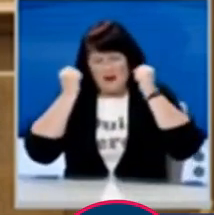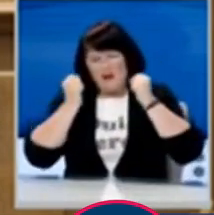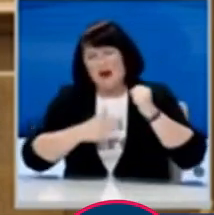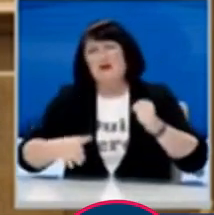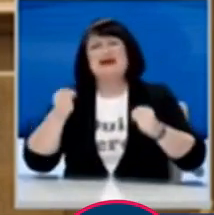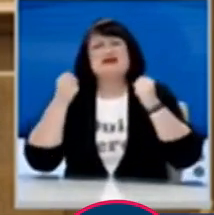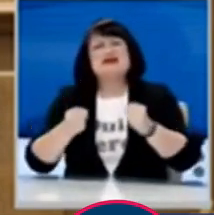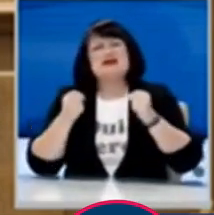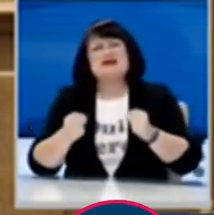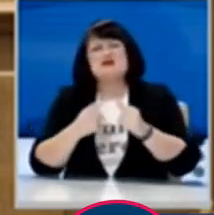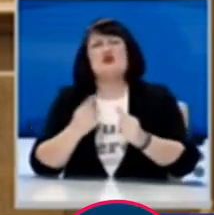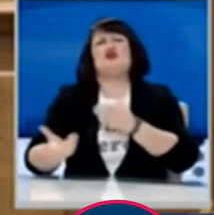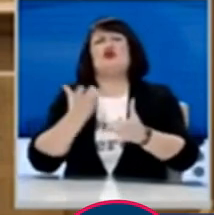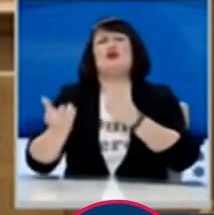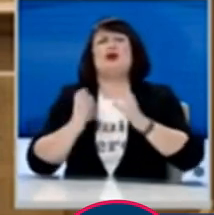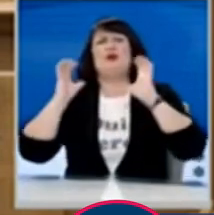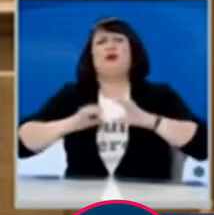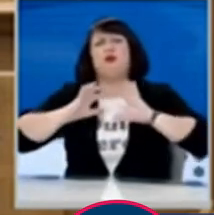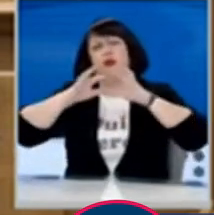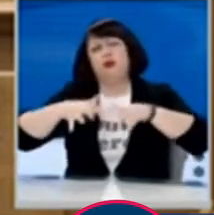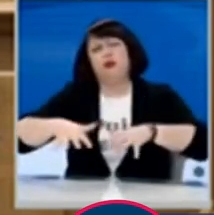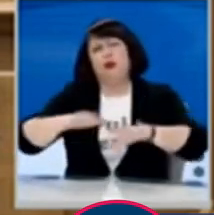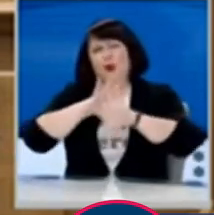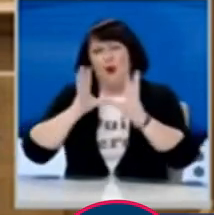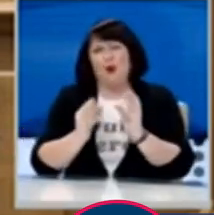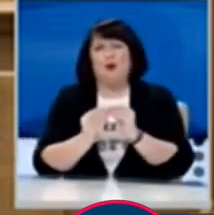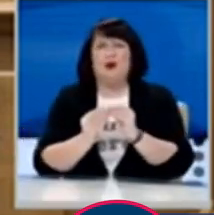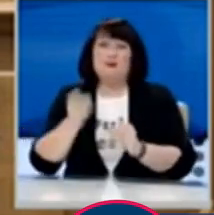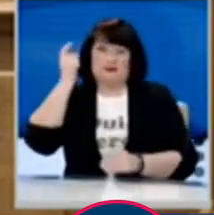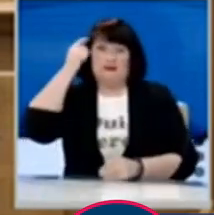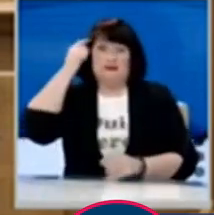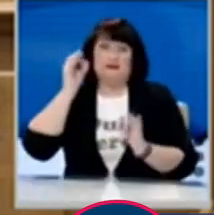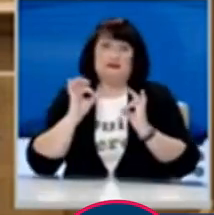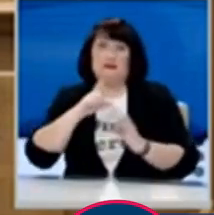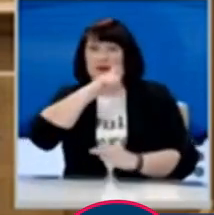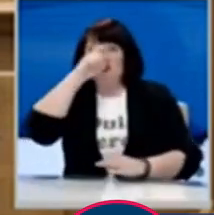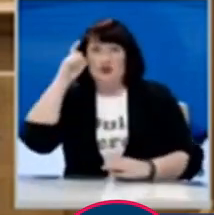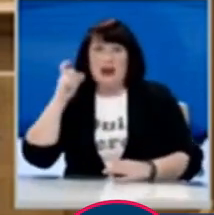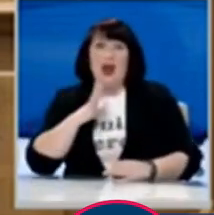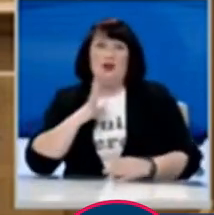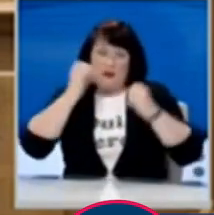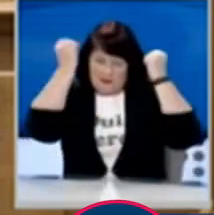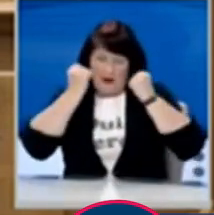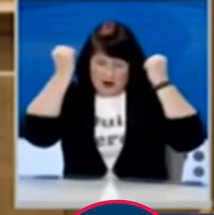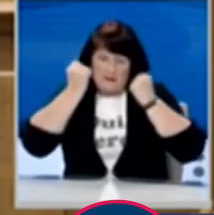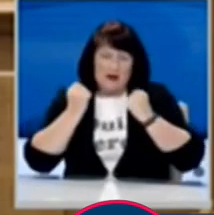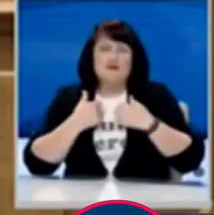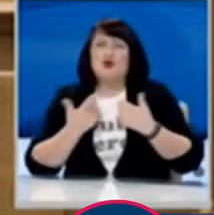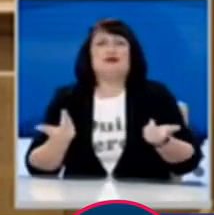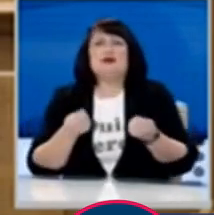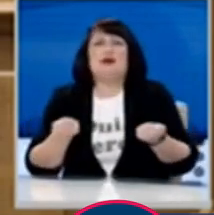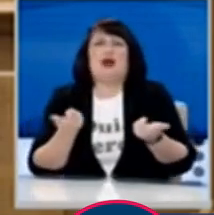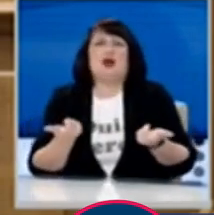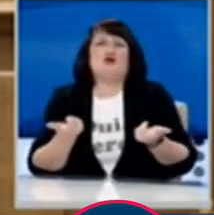Από σεισμούς, πυρκαγιές ή πλημμύρες, αναγνωρίζοντας τη δυσκολία των πληγέντων να ανταπεξέλθουν σε ένα